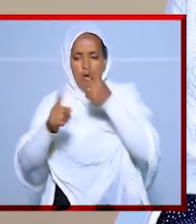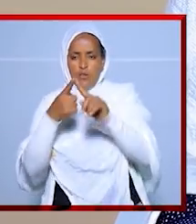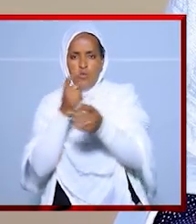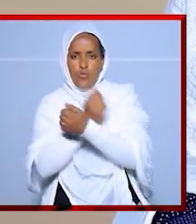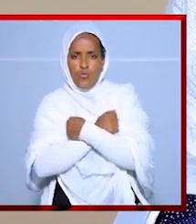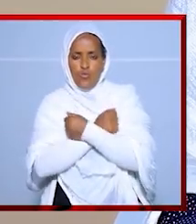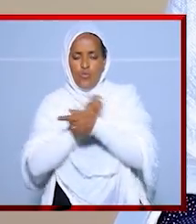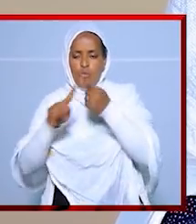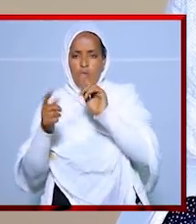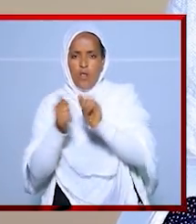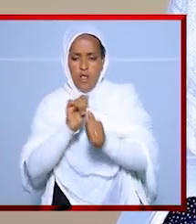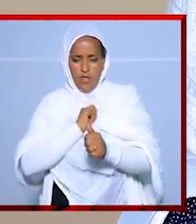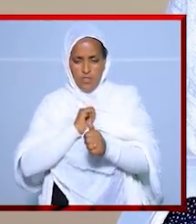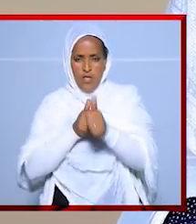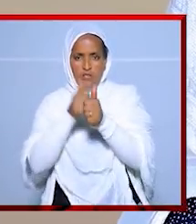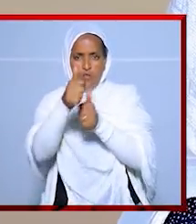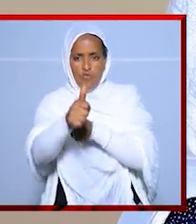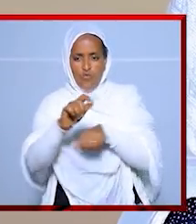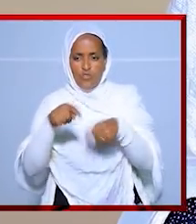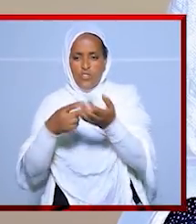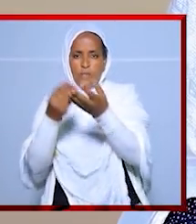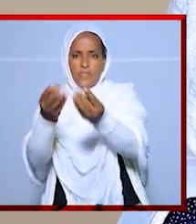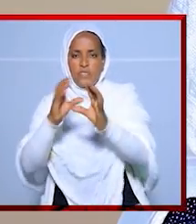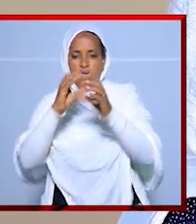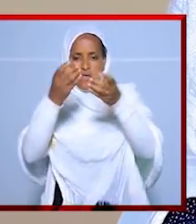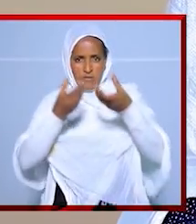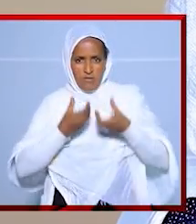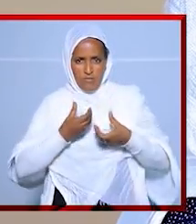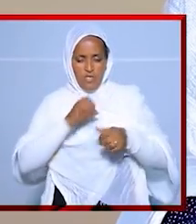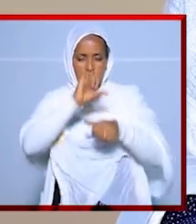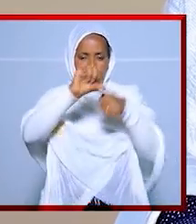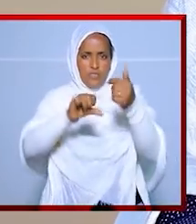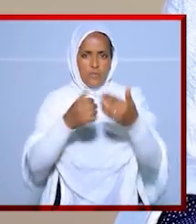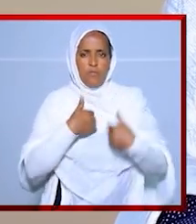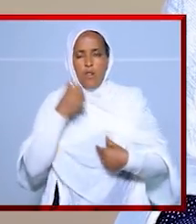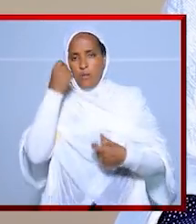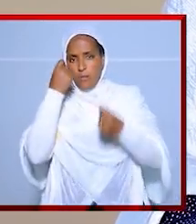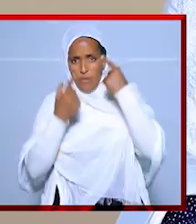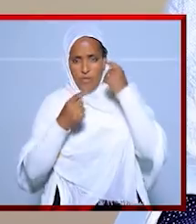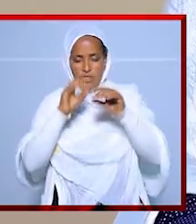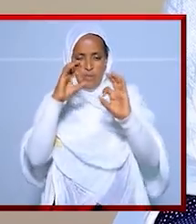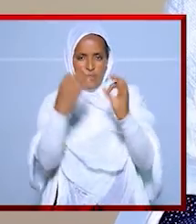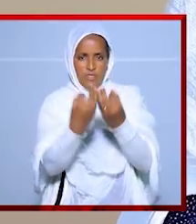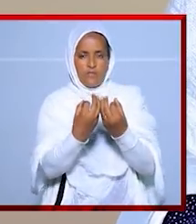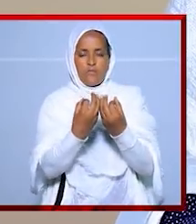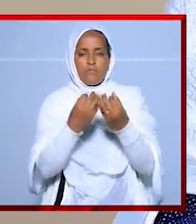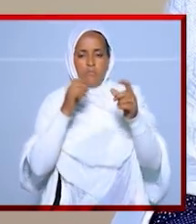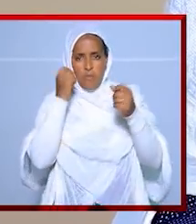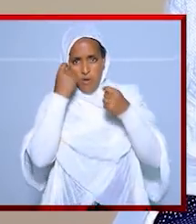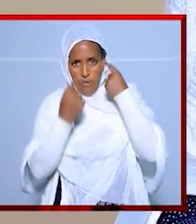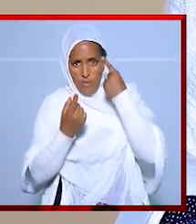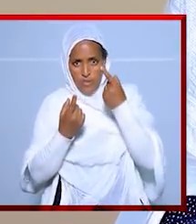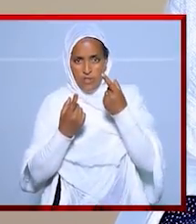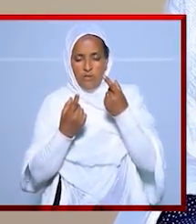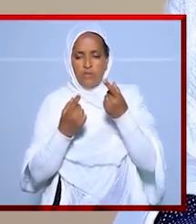ባልንጀራን ወዶ ለባልንጀራም ጭምር ራስን አሳልፎ ስለመስጠት ስለሚያስተምር እርስ በርስ ባለ መግባባት የቤተሰብ